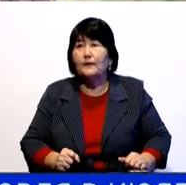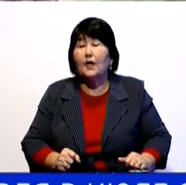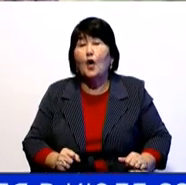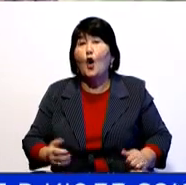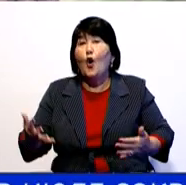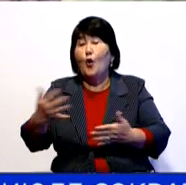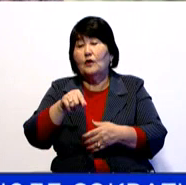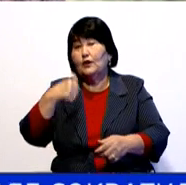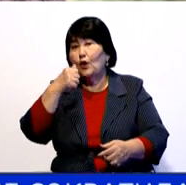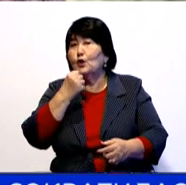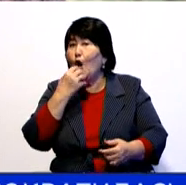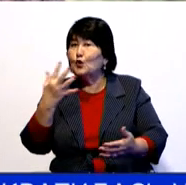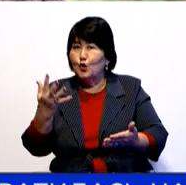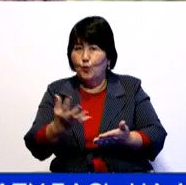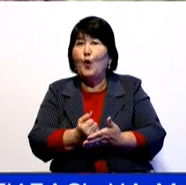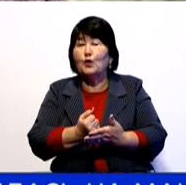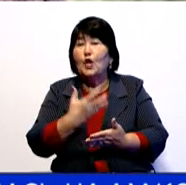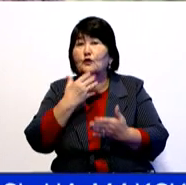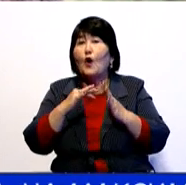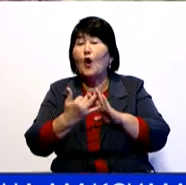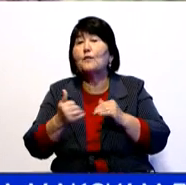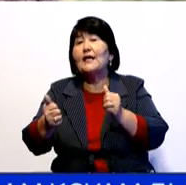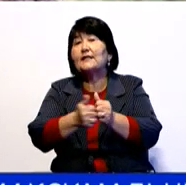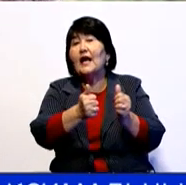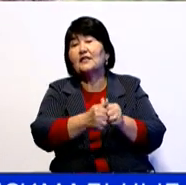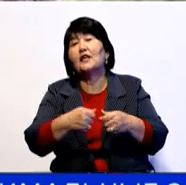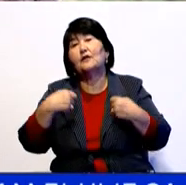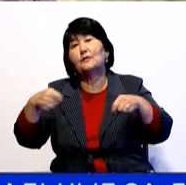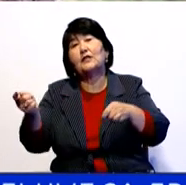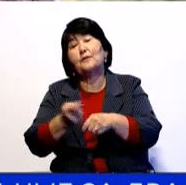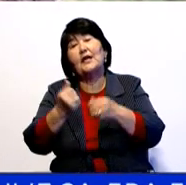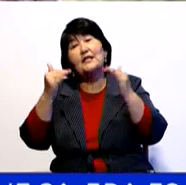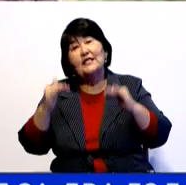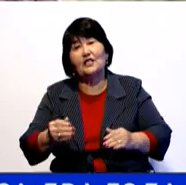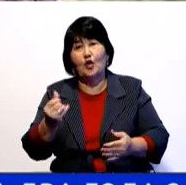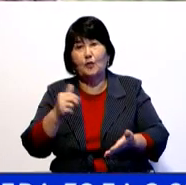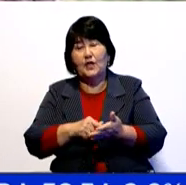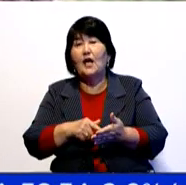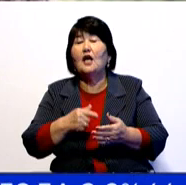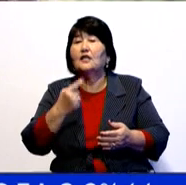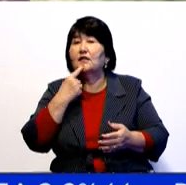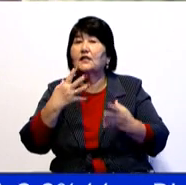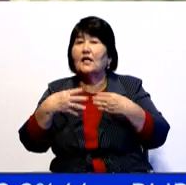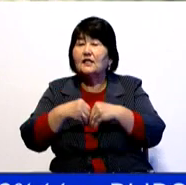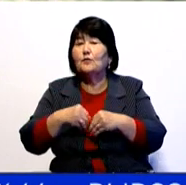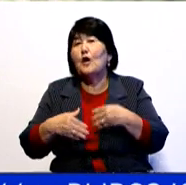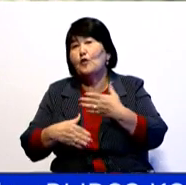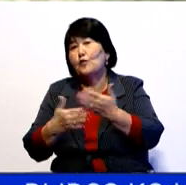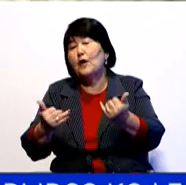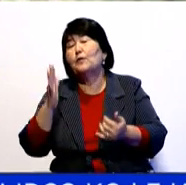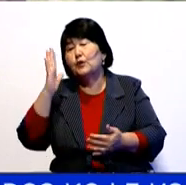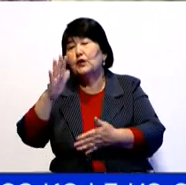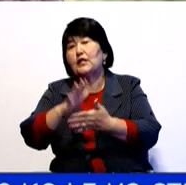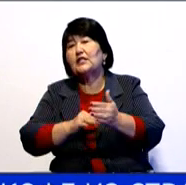Урожай в этом году хороший получили. В своем ауле и в соседних сбываем продукцию по низким ценам. Малоимущим семьям помогли. Будем и